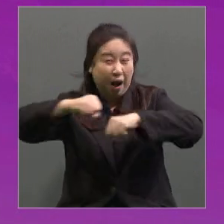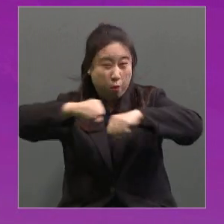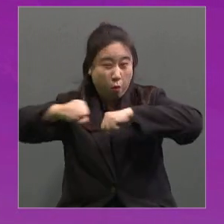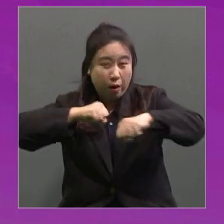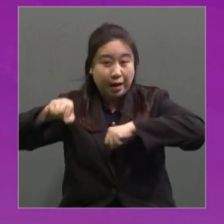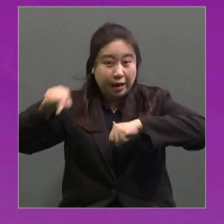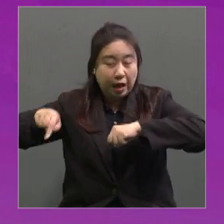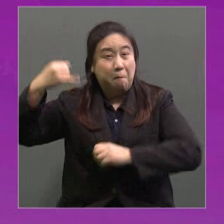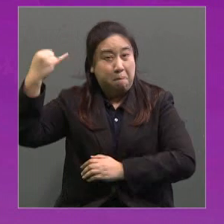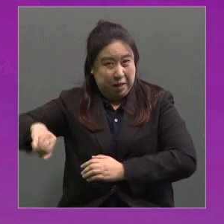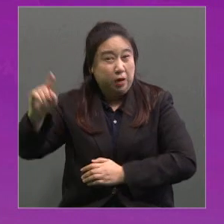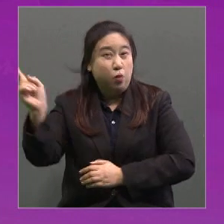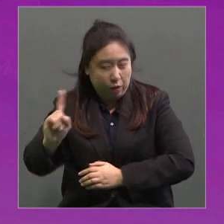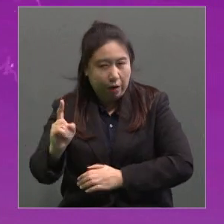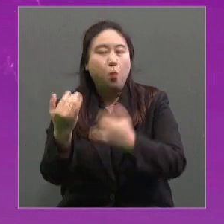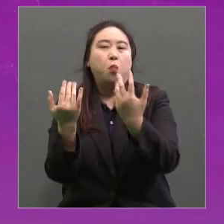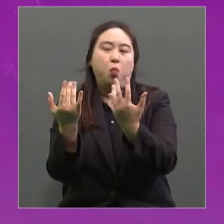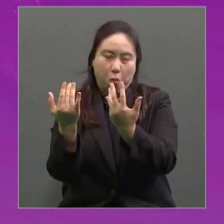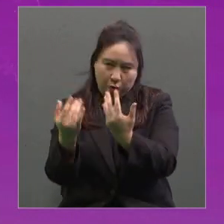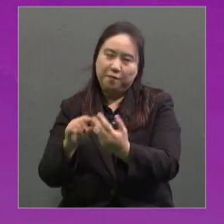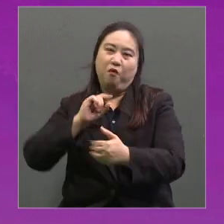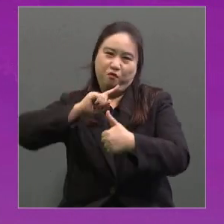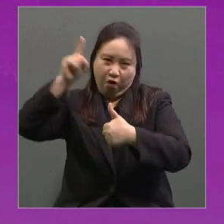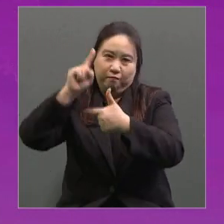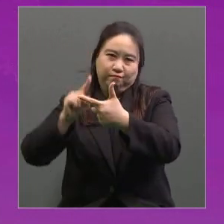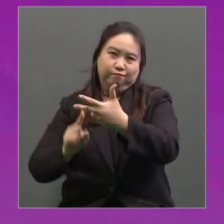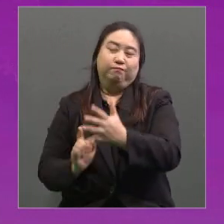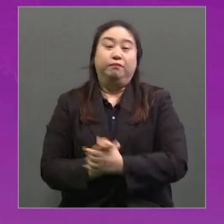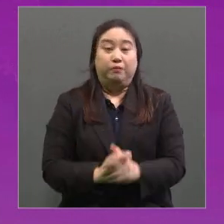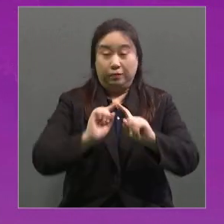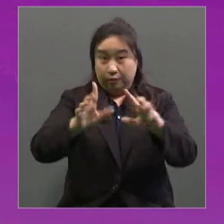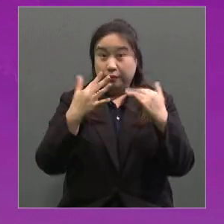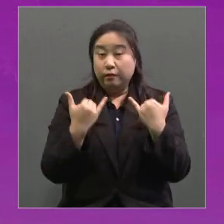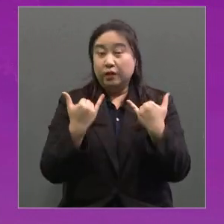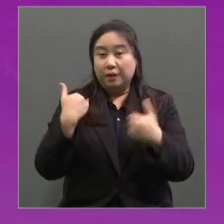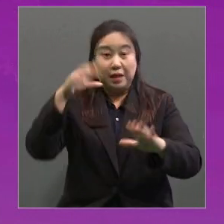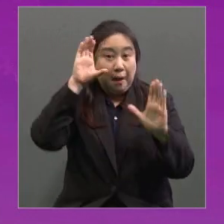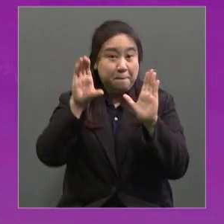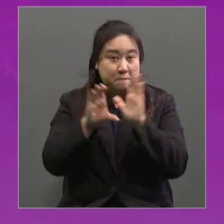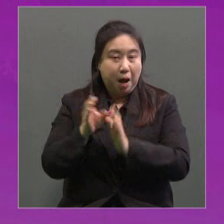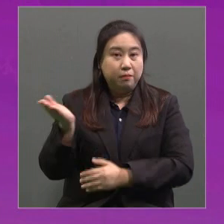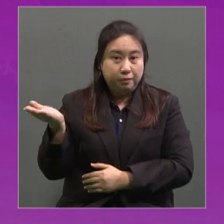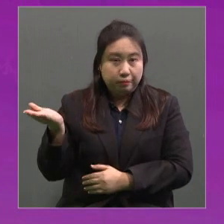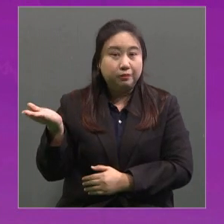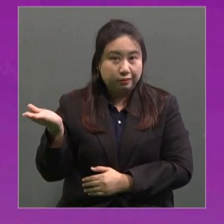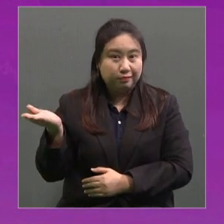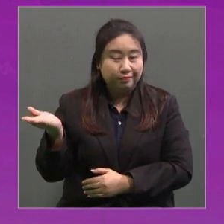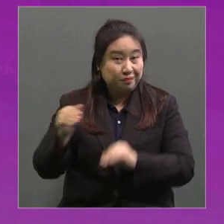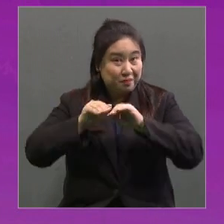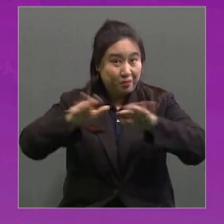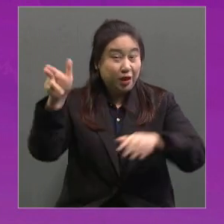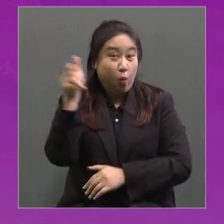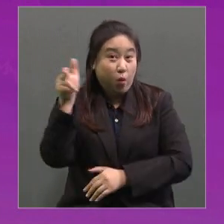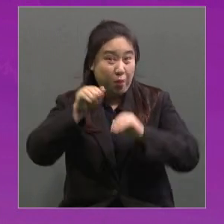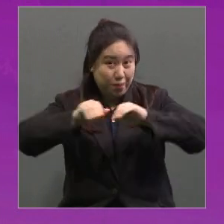าจจะเข้าข่ายความผิดไหนก็จะมีการออกหมายเรียกทันทีแต่ว่าวันนี้เนี่ยนะคะก็มีภาพอีกหนึ่งชุดนะคะที่มีการเปิดเผย